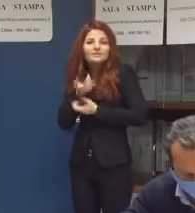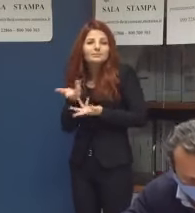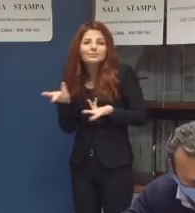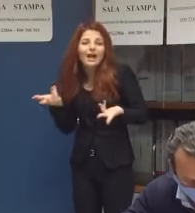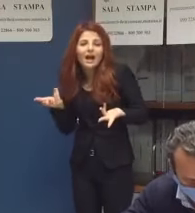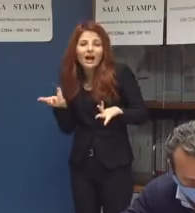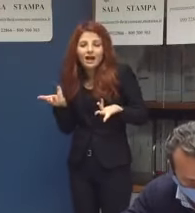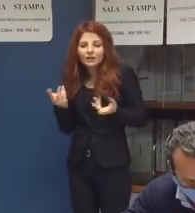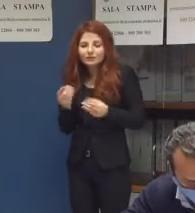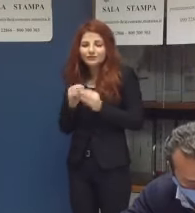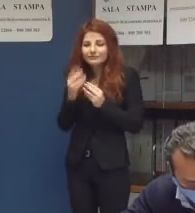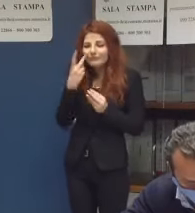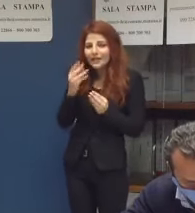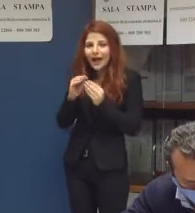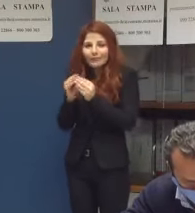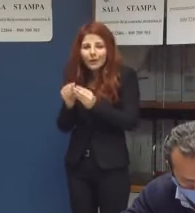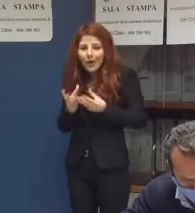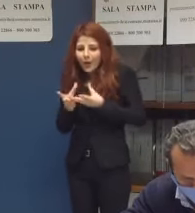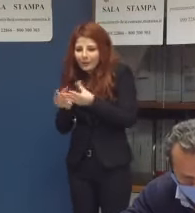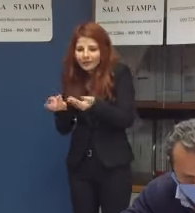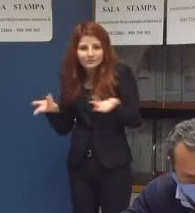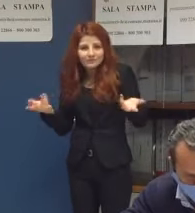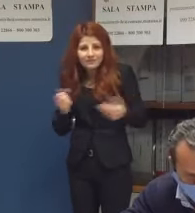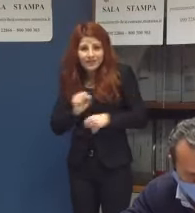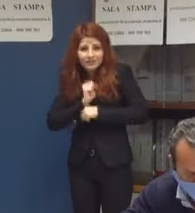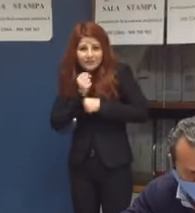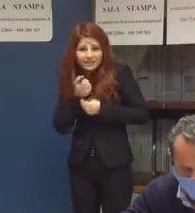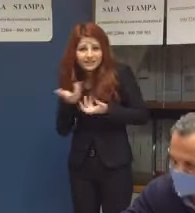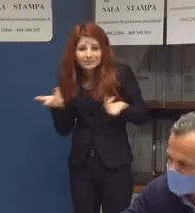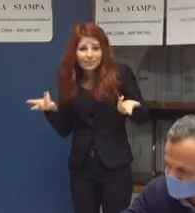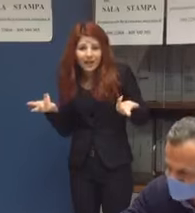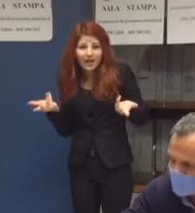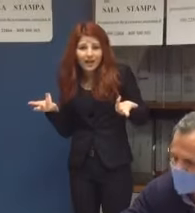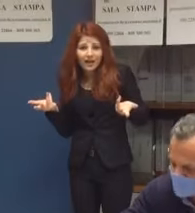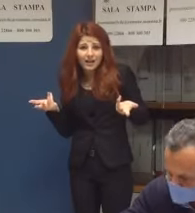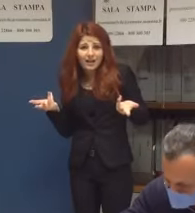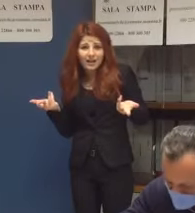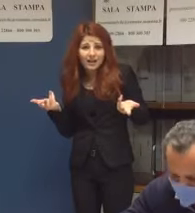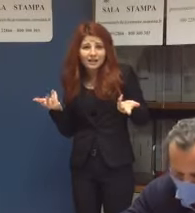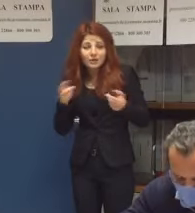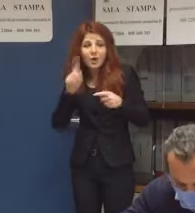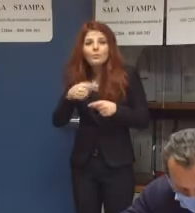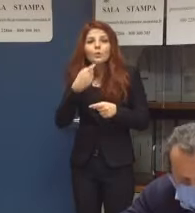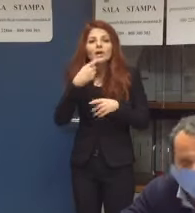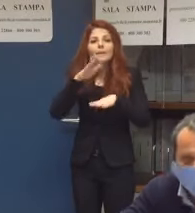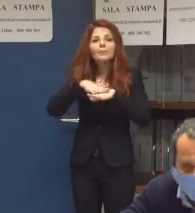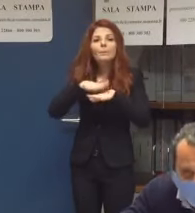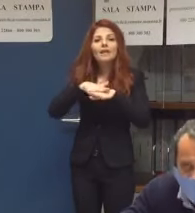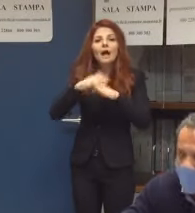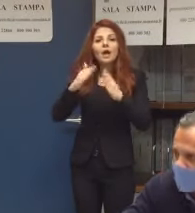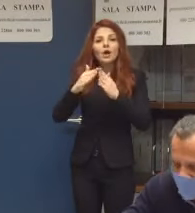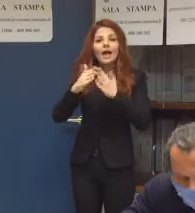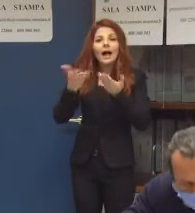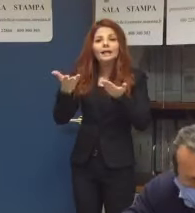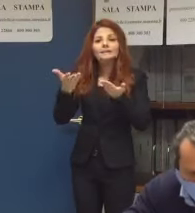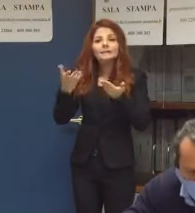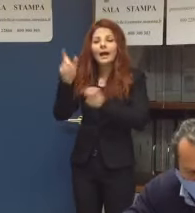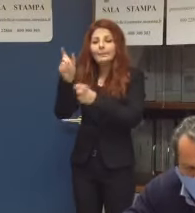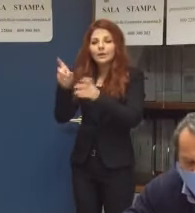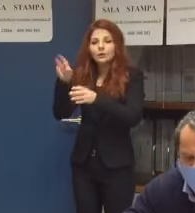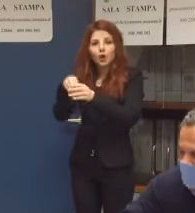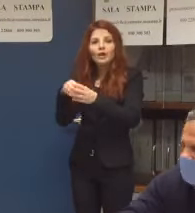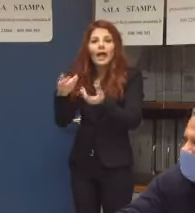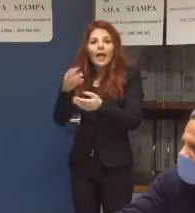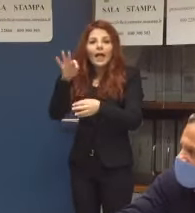venire incontro anche ai locatori, perché capisco che anche i locatori si trovano in questo momento anche in difficoltà, perché magari hanno quelle fonti di